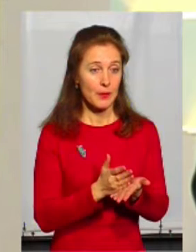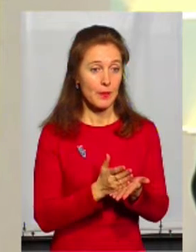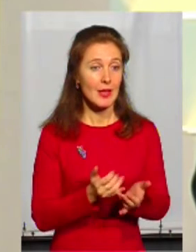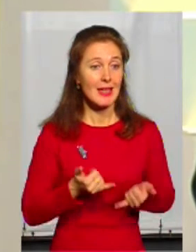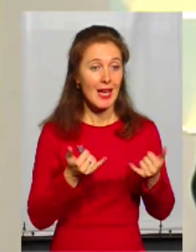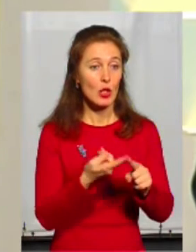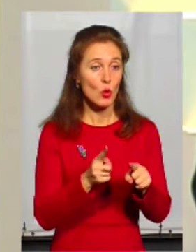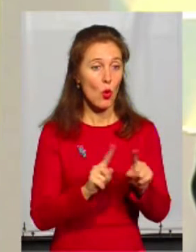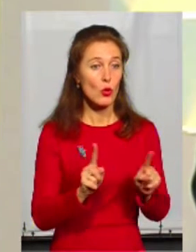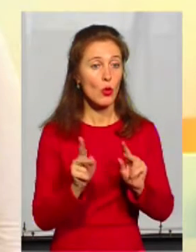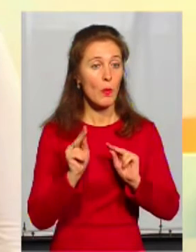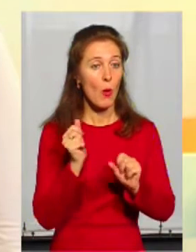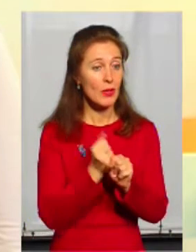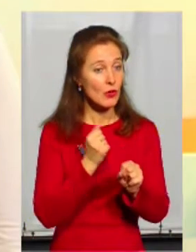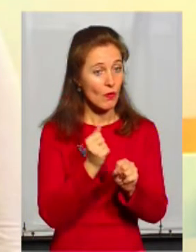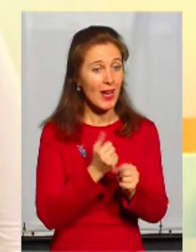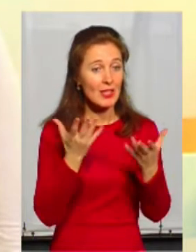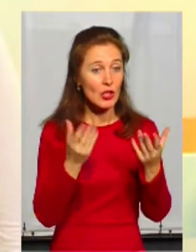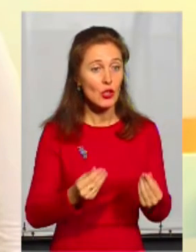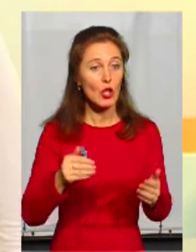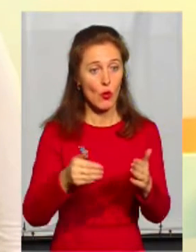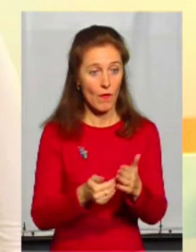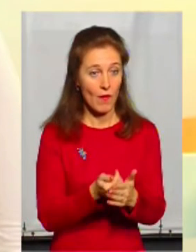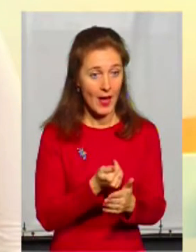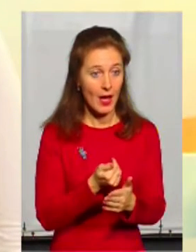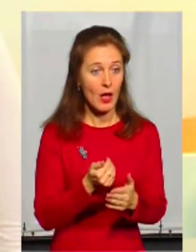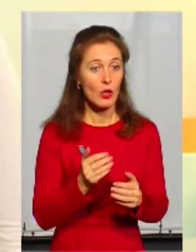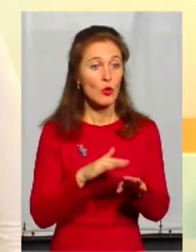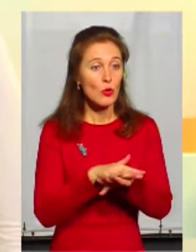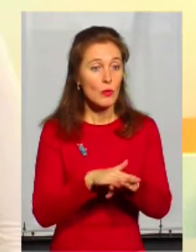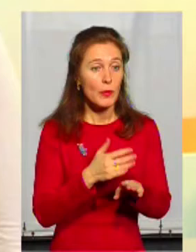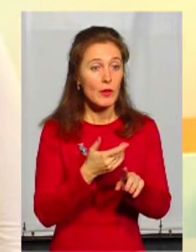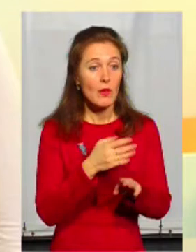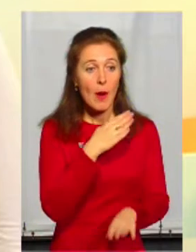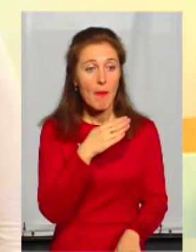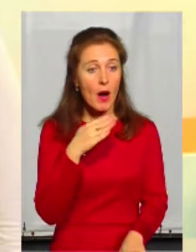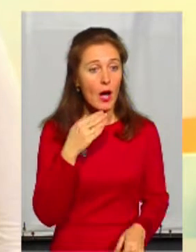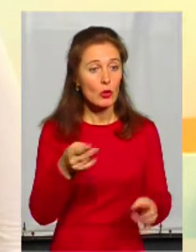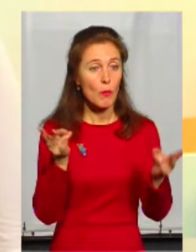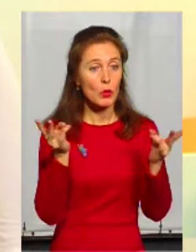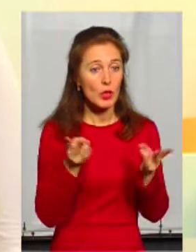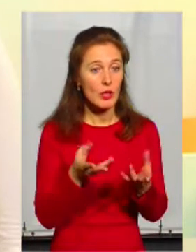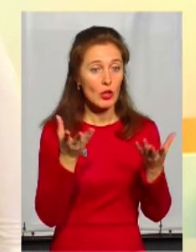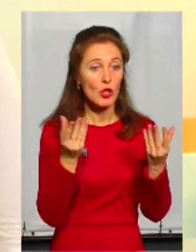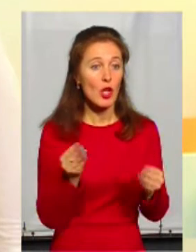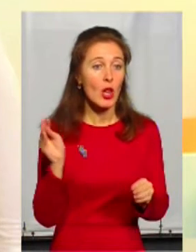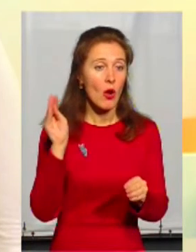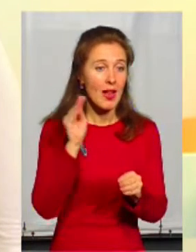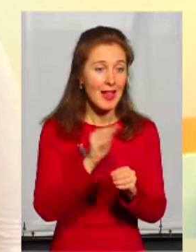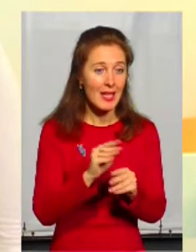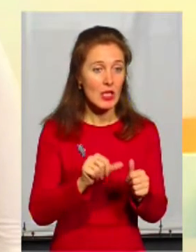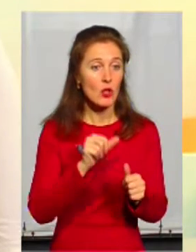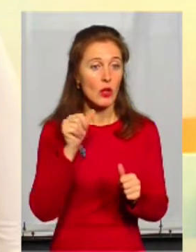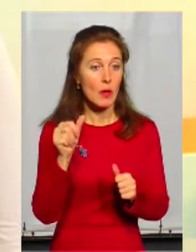того, щоб попрацювати ще нове, то суспільству досить багато потрібно ще докласти,